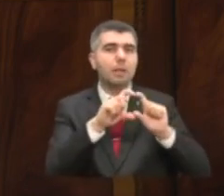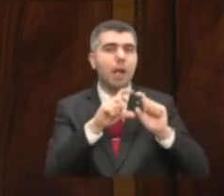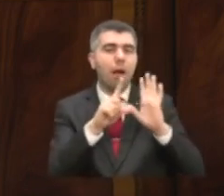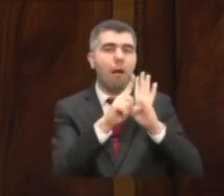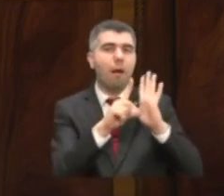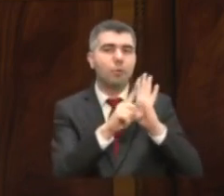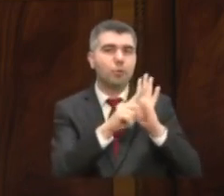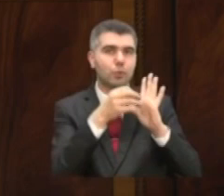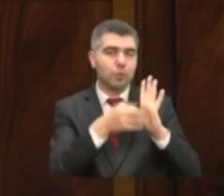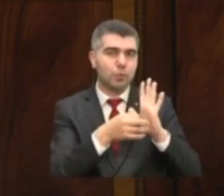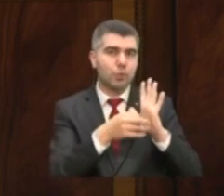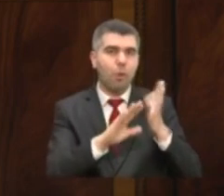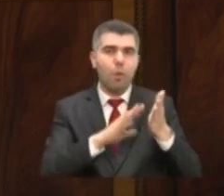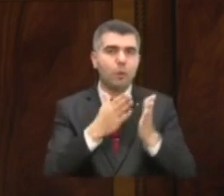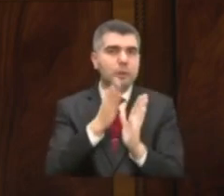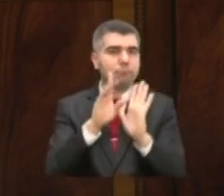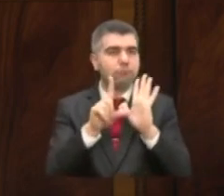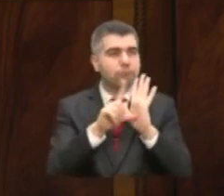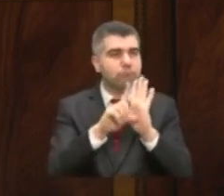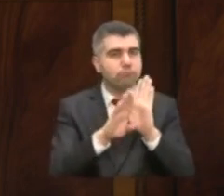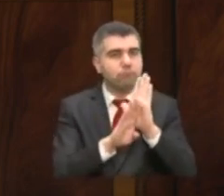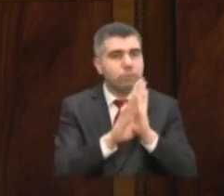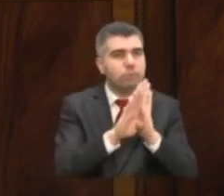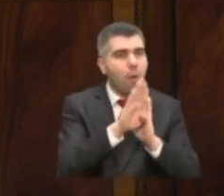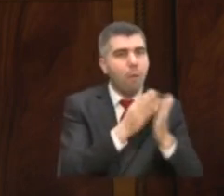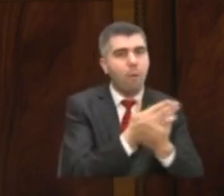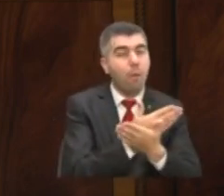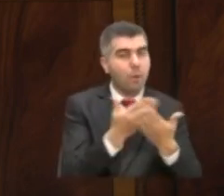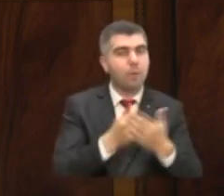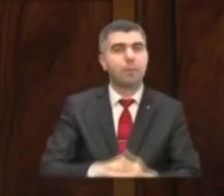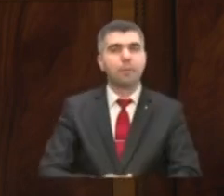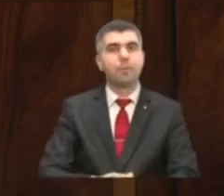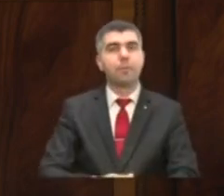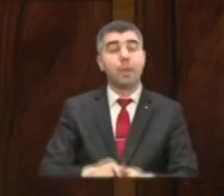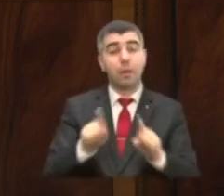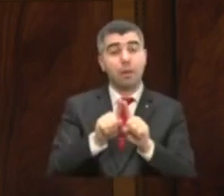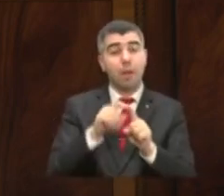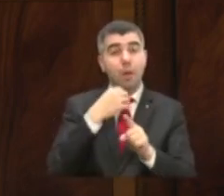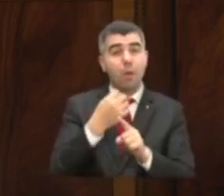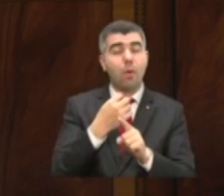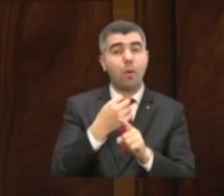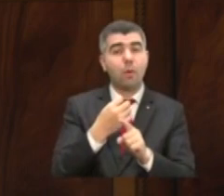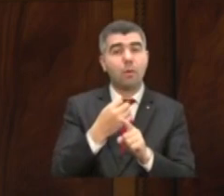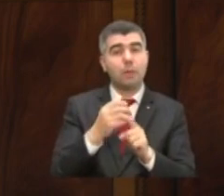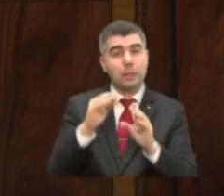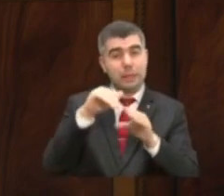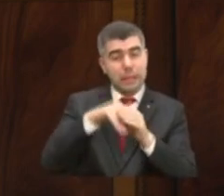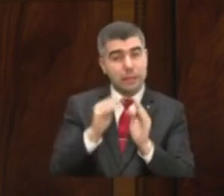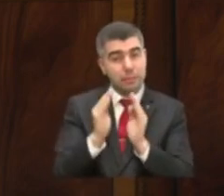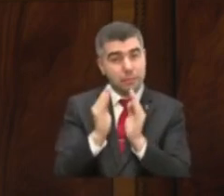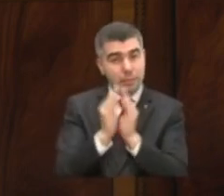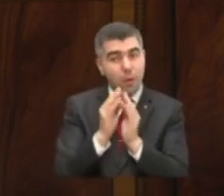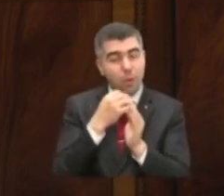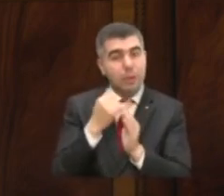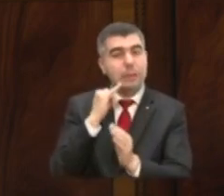أننا نمضي فيه إلى النهاية، لأنه كيف ما سبق وعبرنا في فريق العدالة والتنمية، لا تنمية بدون ديمقراطية